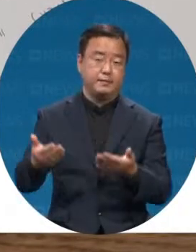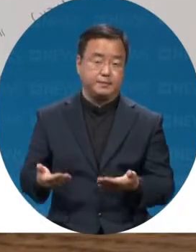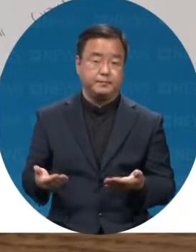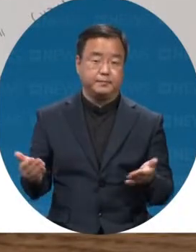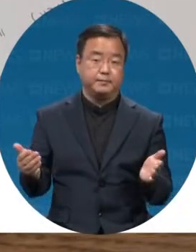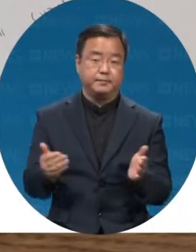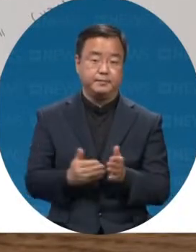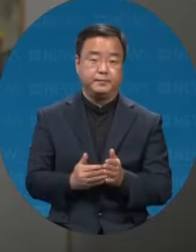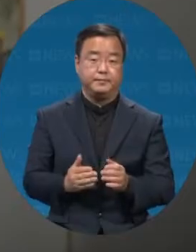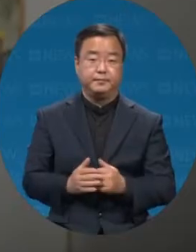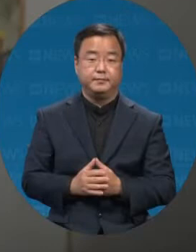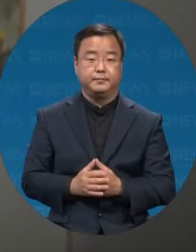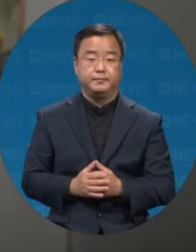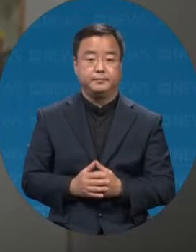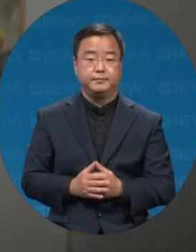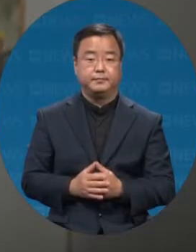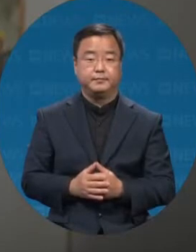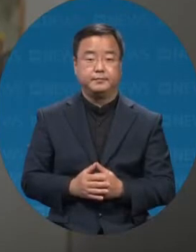거예요.